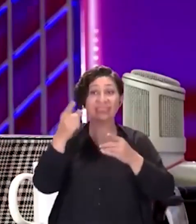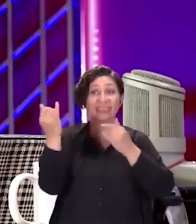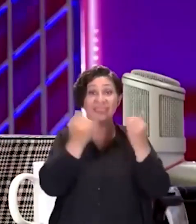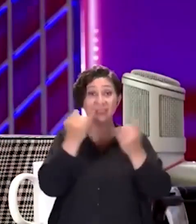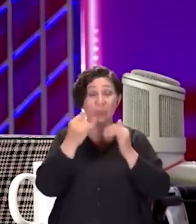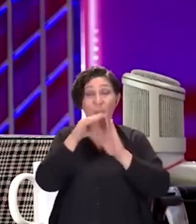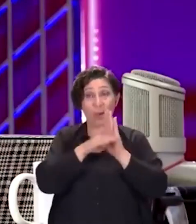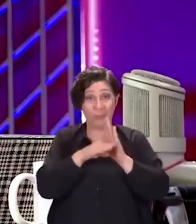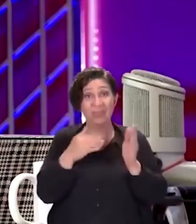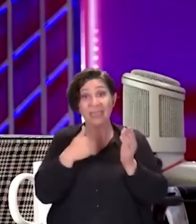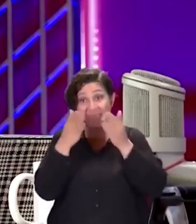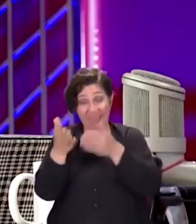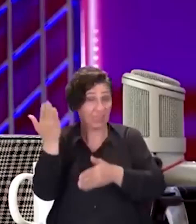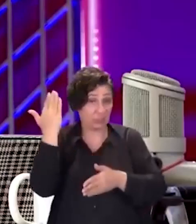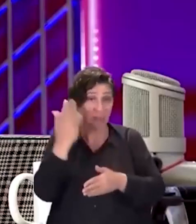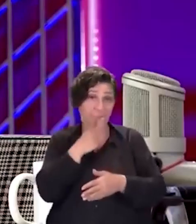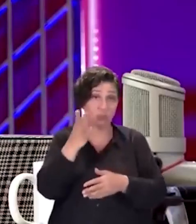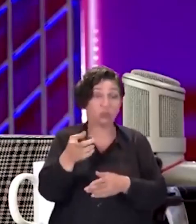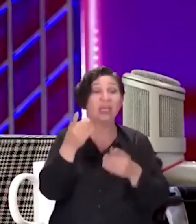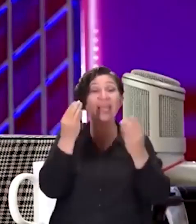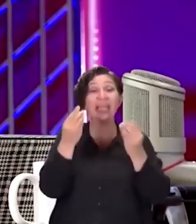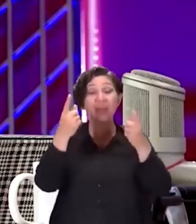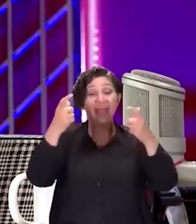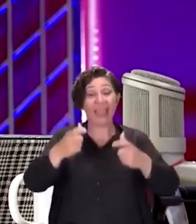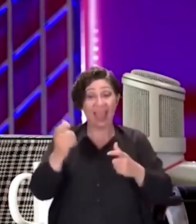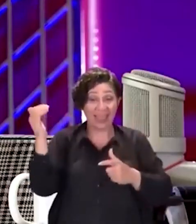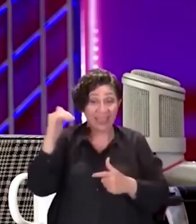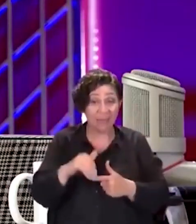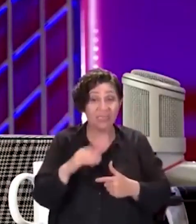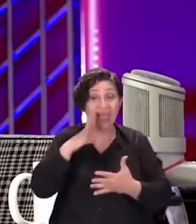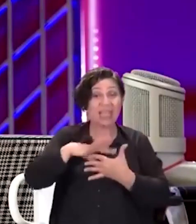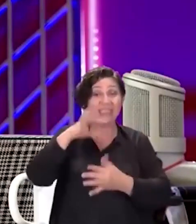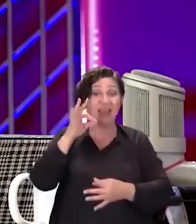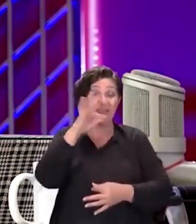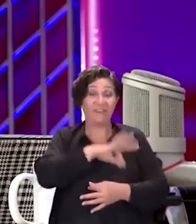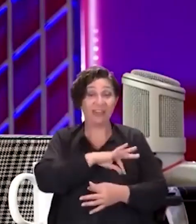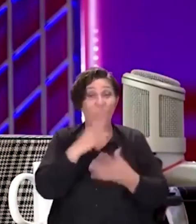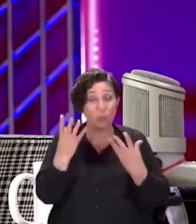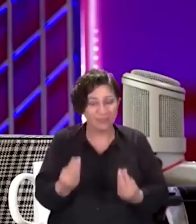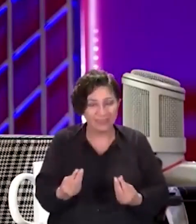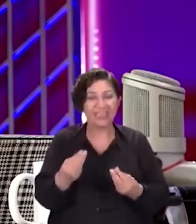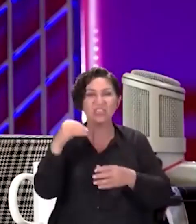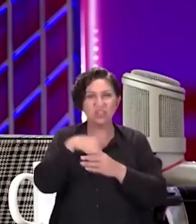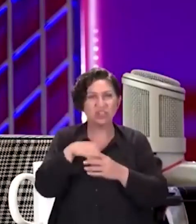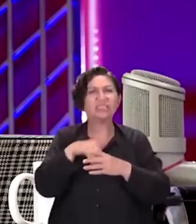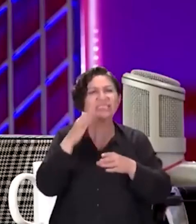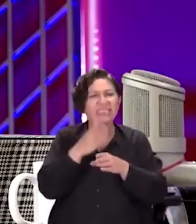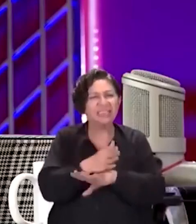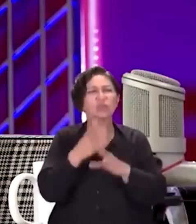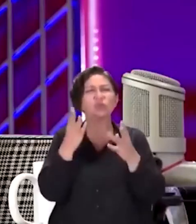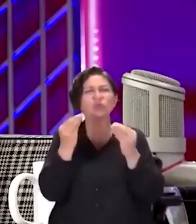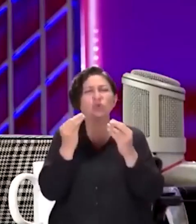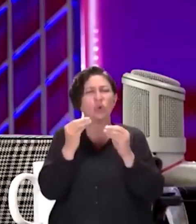tartışma programlarınıza da geçmişte. İyi bir yere gelmesi, insanlara fayda etmesi için gerçekten